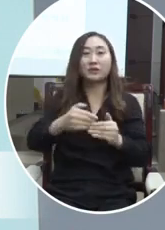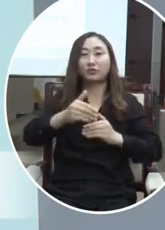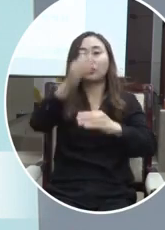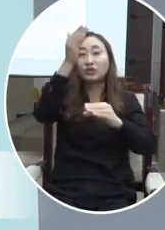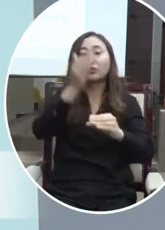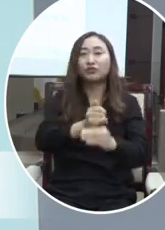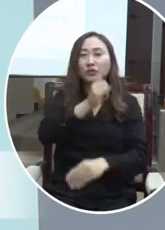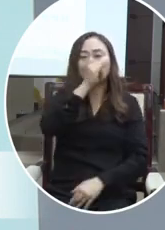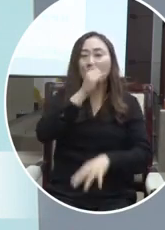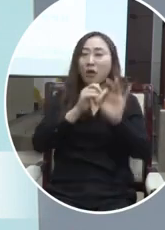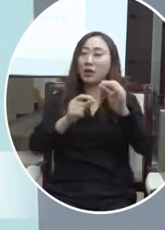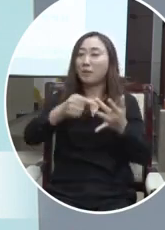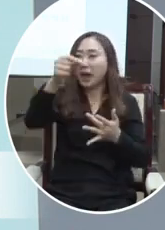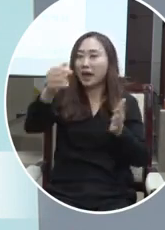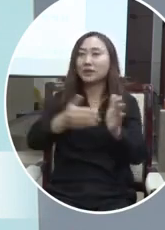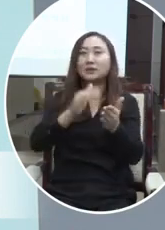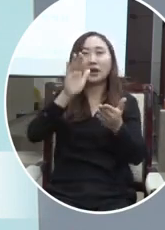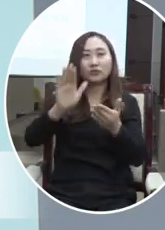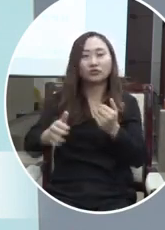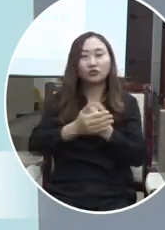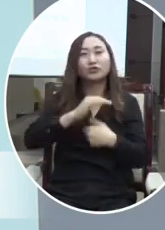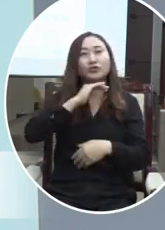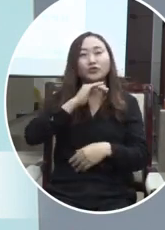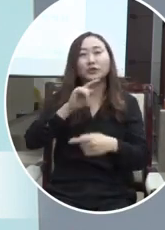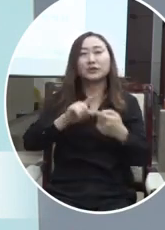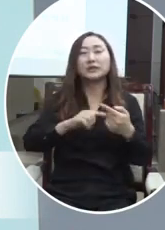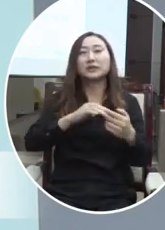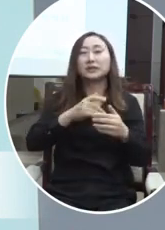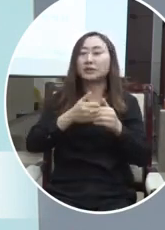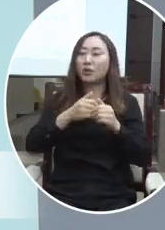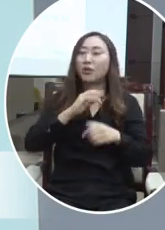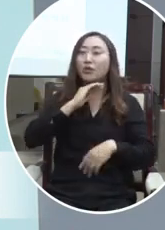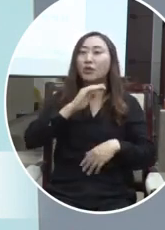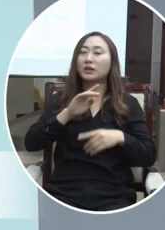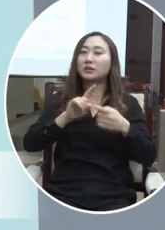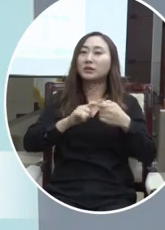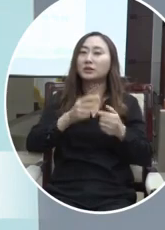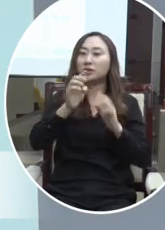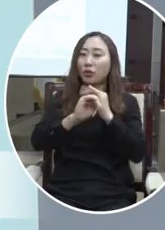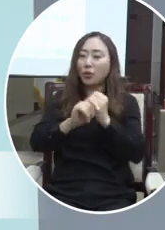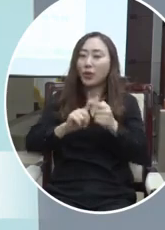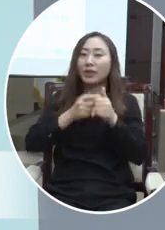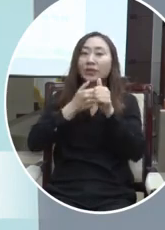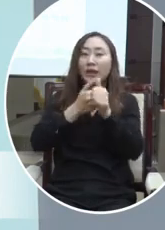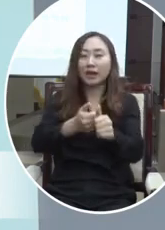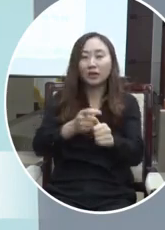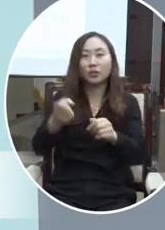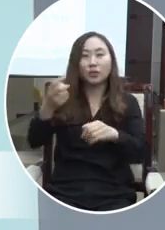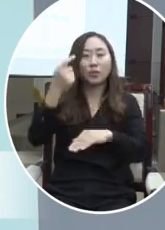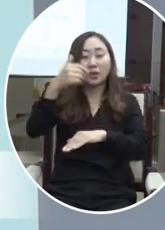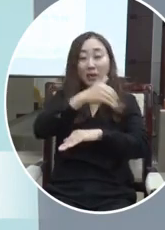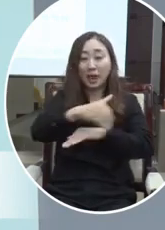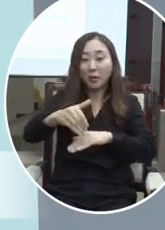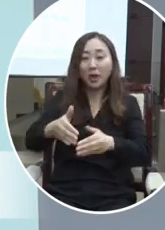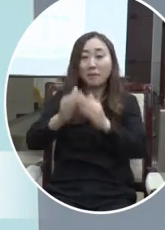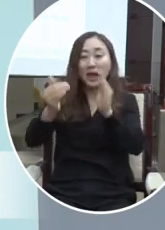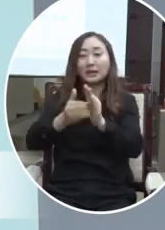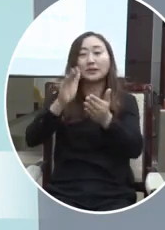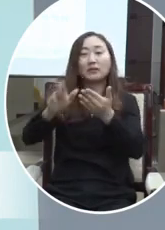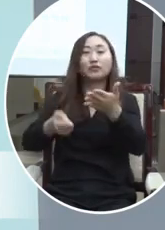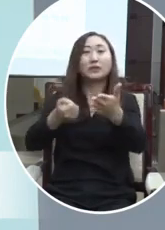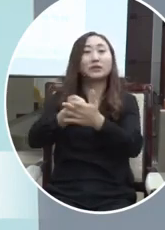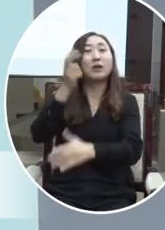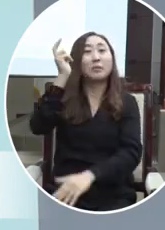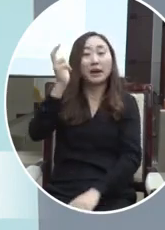지원 규모는 10개소 선정 후 연차별로 순차적으로 기본 계획을 수립하고 지자체별 기본 계획 수립 이후